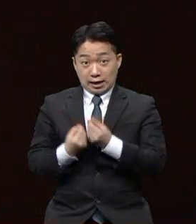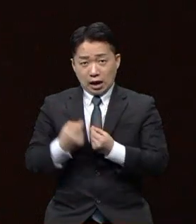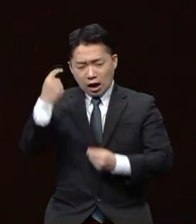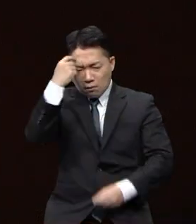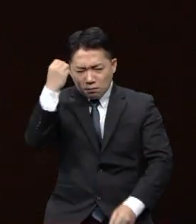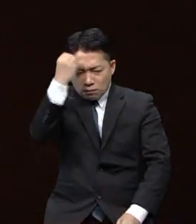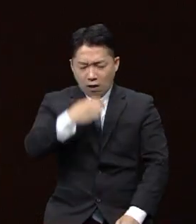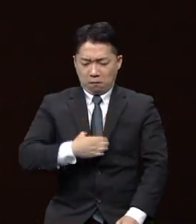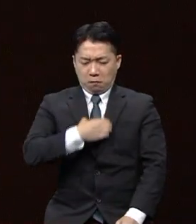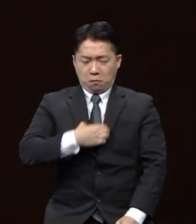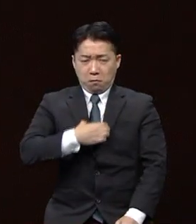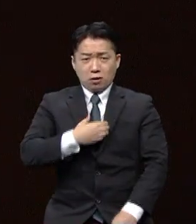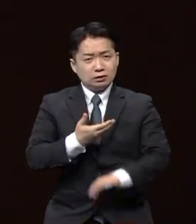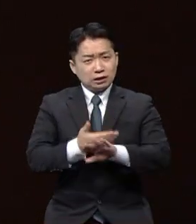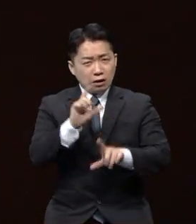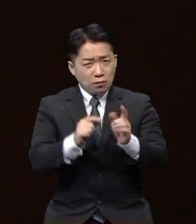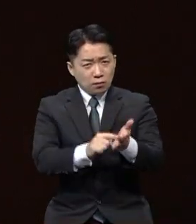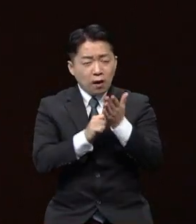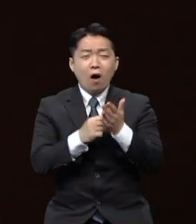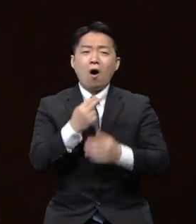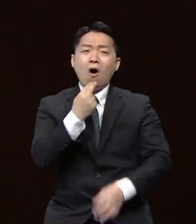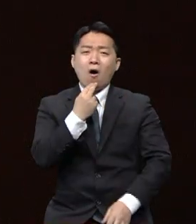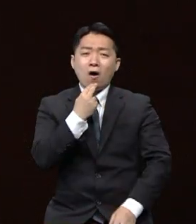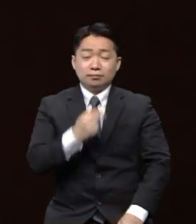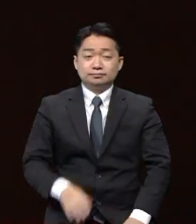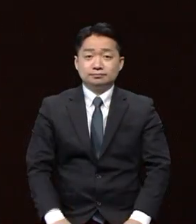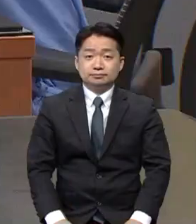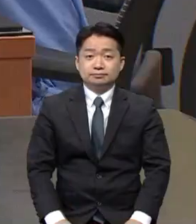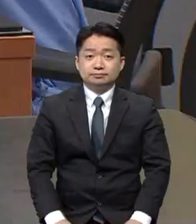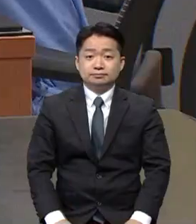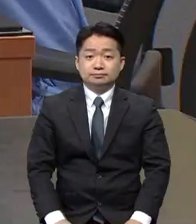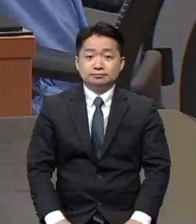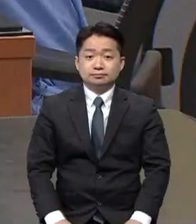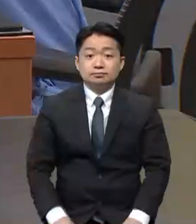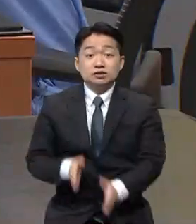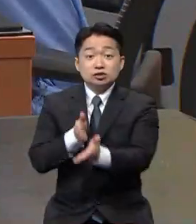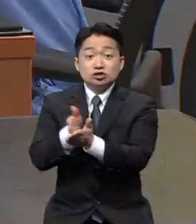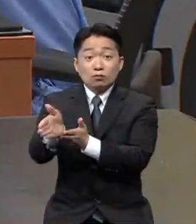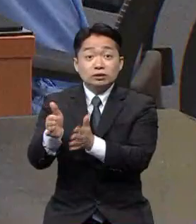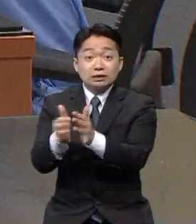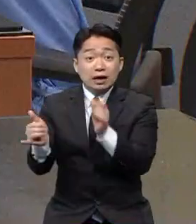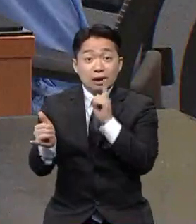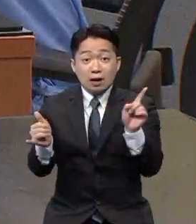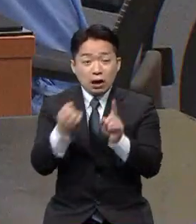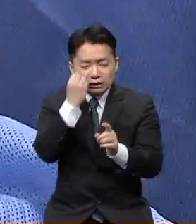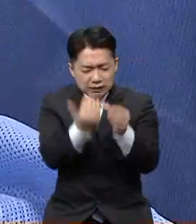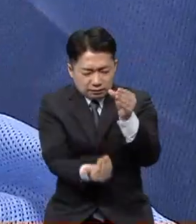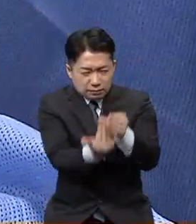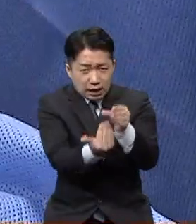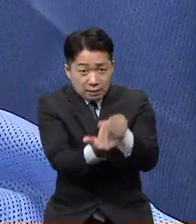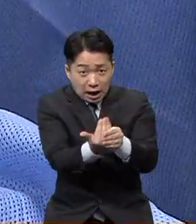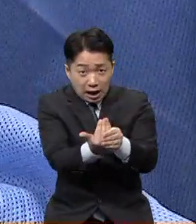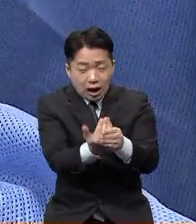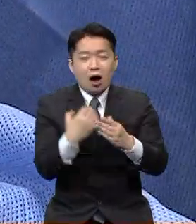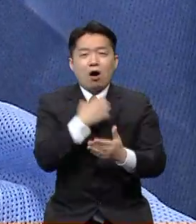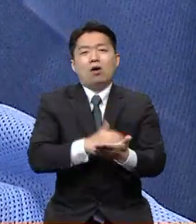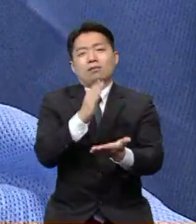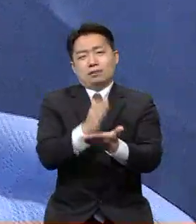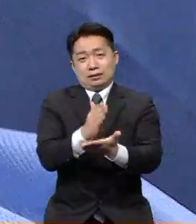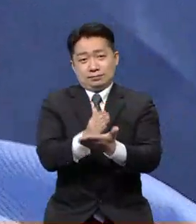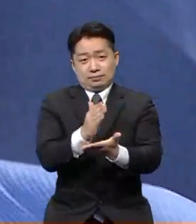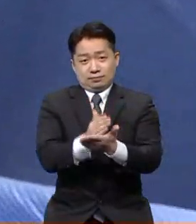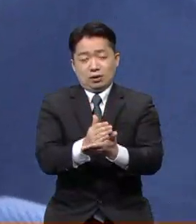두통이나 메스꺼움 등 다른 증상도 없었다고 설명했습니다. 전문가들은 일부 이상 증상이 나타나더라도 걱정하지